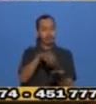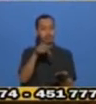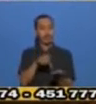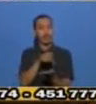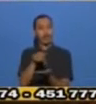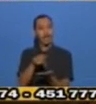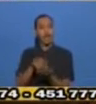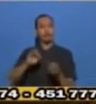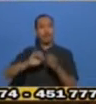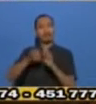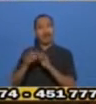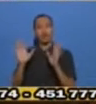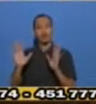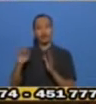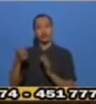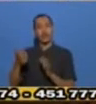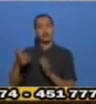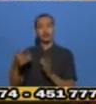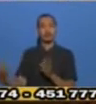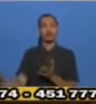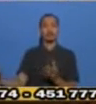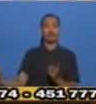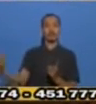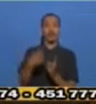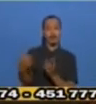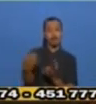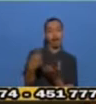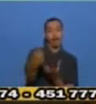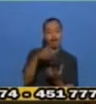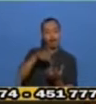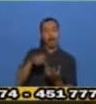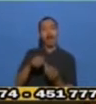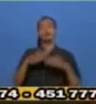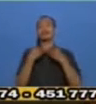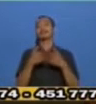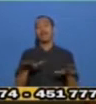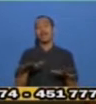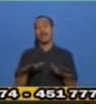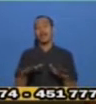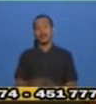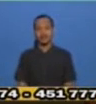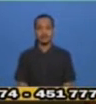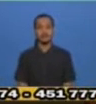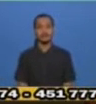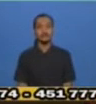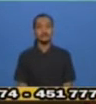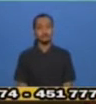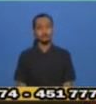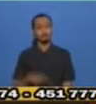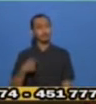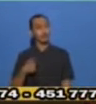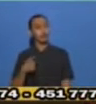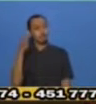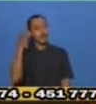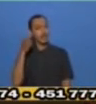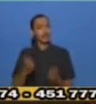banyak masalah. Memang program ini atau kegiatan ini sangat luar biasa